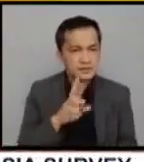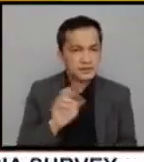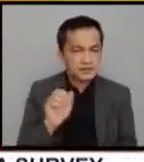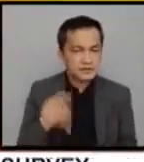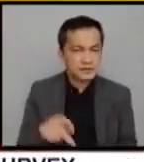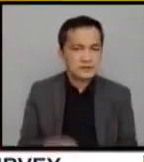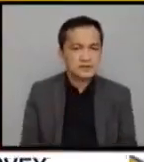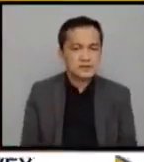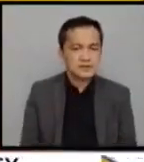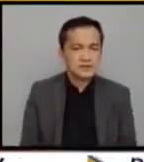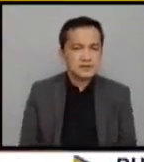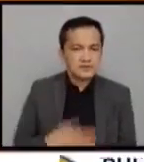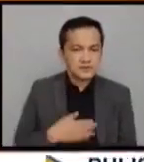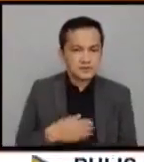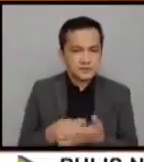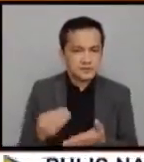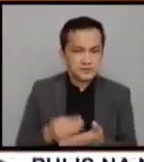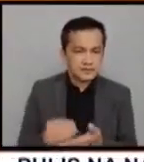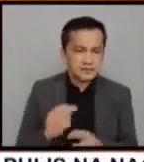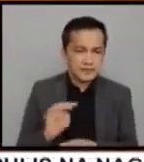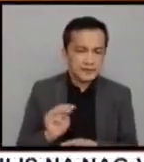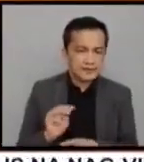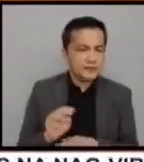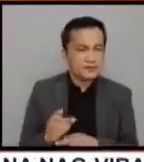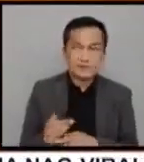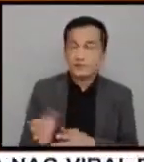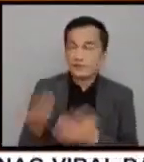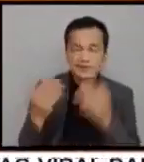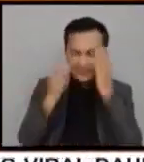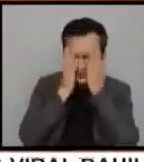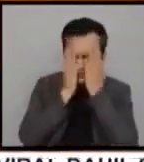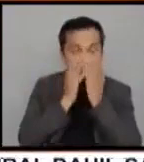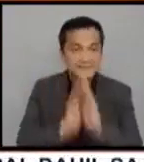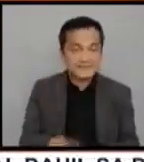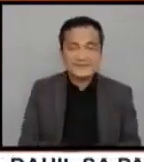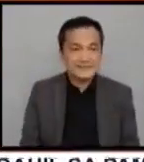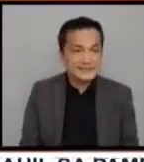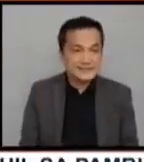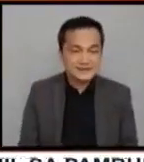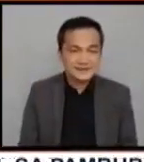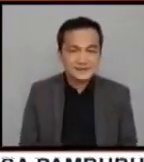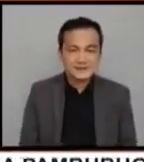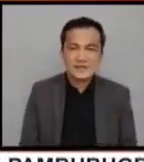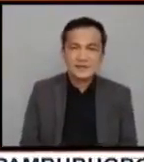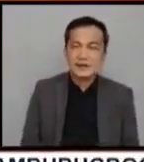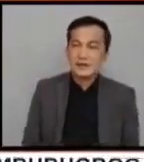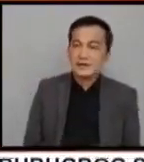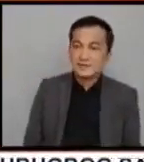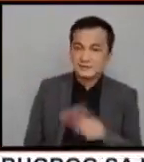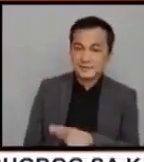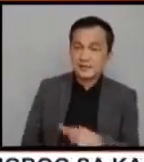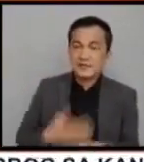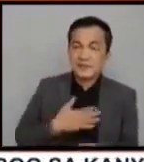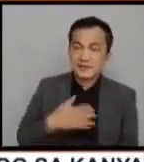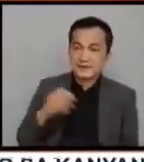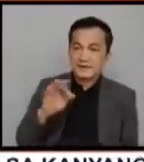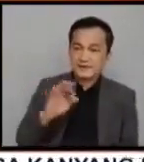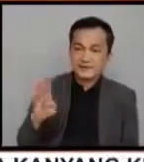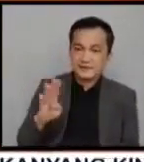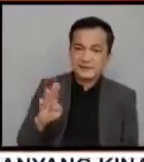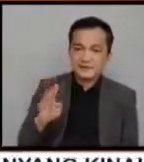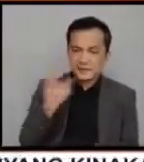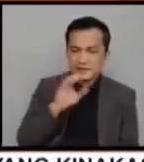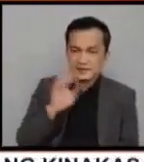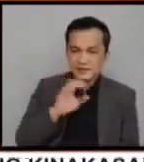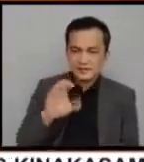mag-shopping this Monday. This morning, hindi pala Monday. Sa may Facebook page po kami. Search nyo lang po yung Charms